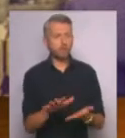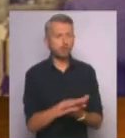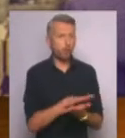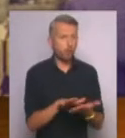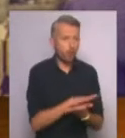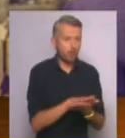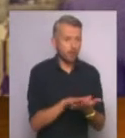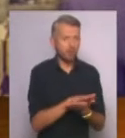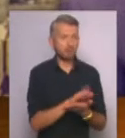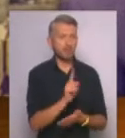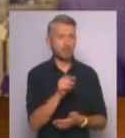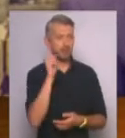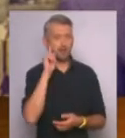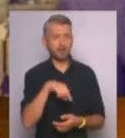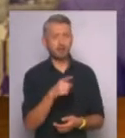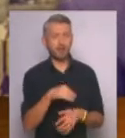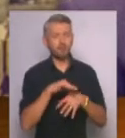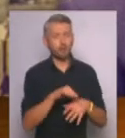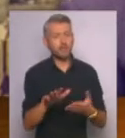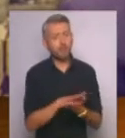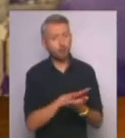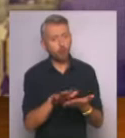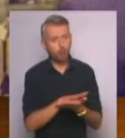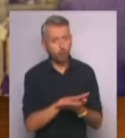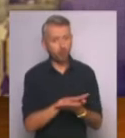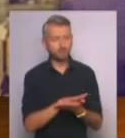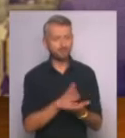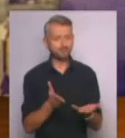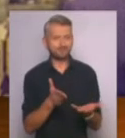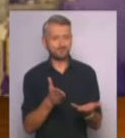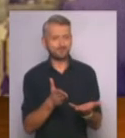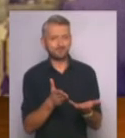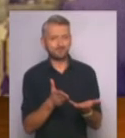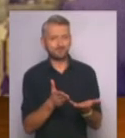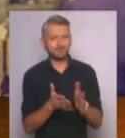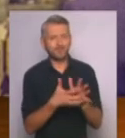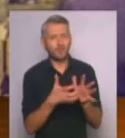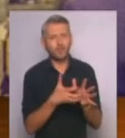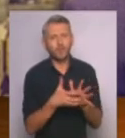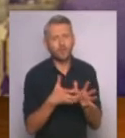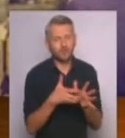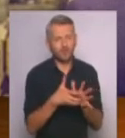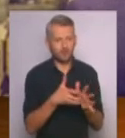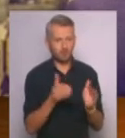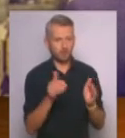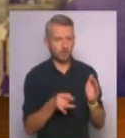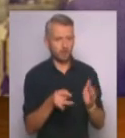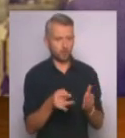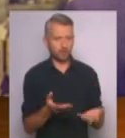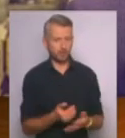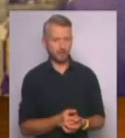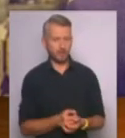ви знаєте, проведення толок не задовольняє всіх тих потреб в мікрорайоні, які є. Тобто